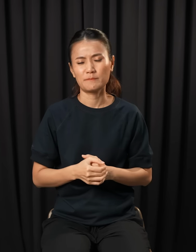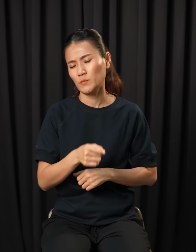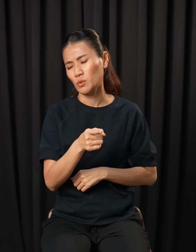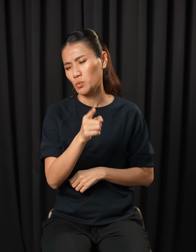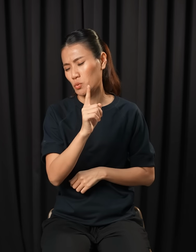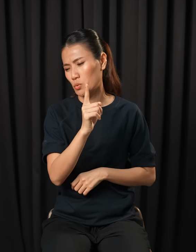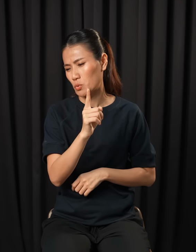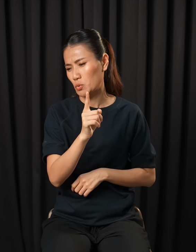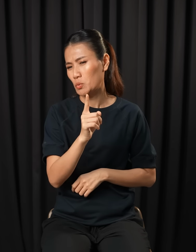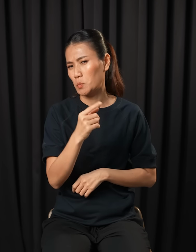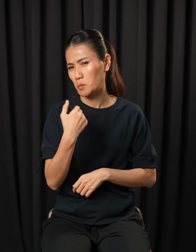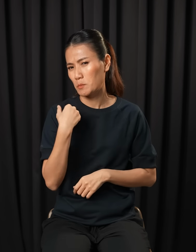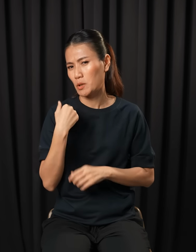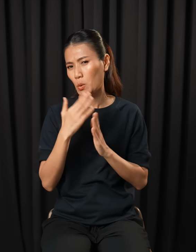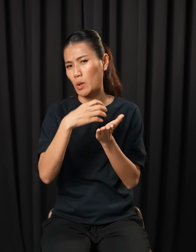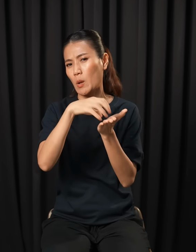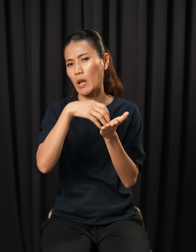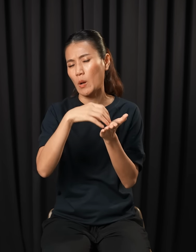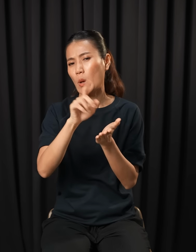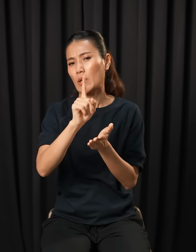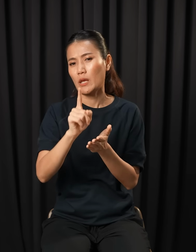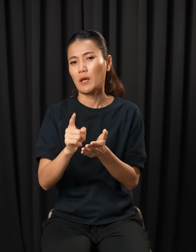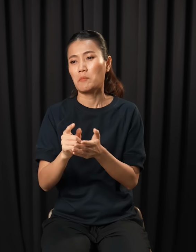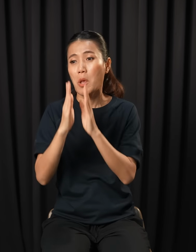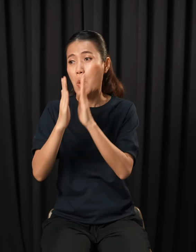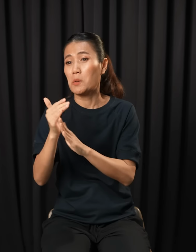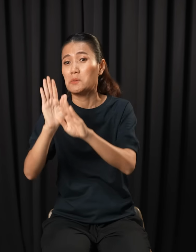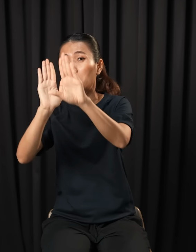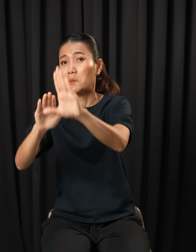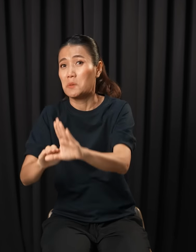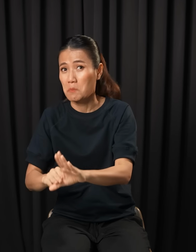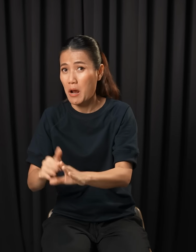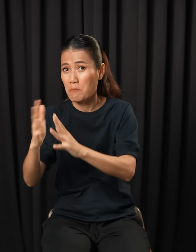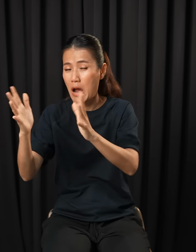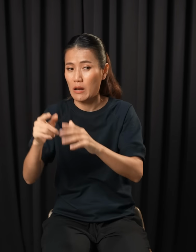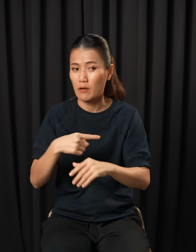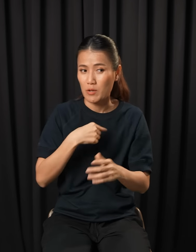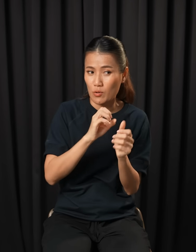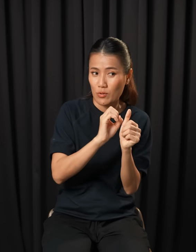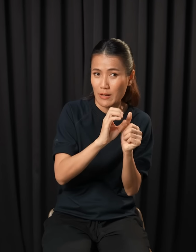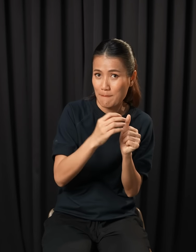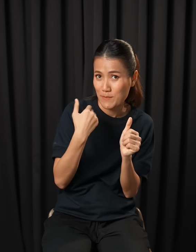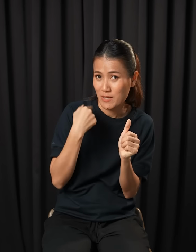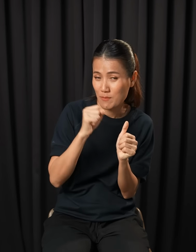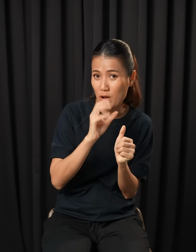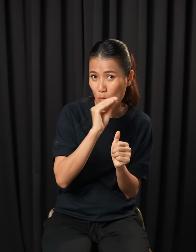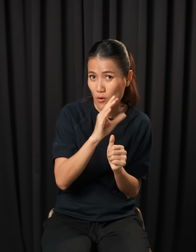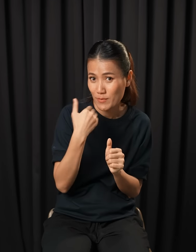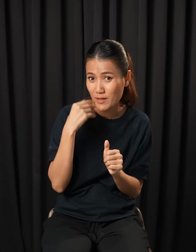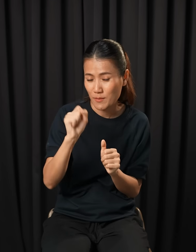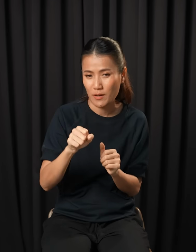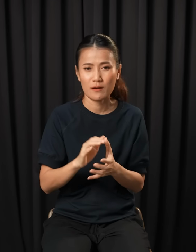ไปถอดเสื้อ ไปถอดเสื้อดีหนึ่งประเภทหนึ่งอะไรเรียก ว่าอะไรเหมือนกันเนาะแต่ว่ามันแสดงว่านาน ต้องมีคนให้ข้อมูลว่ามีคนสมัครเกิน อ๋อไ